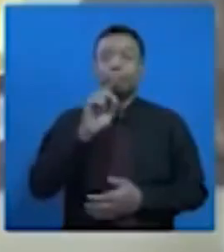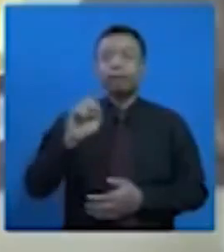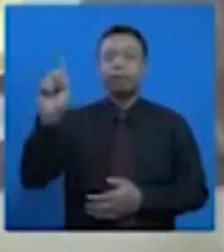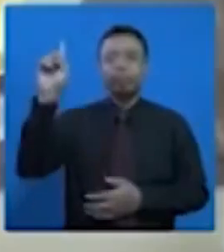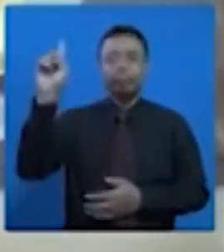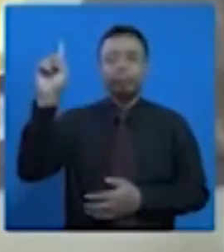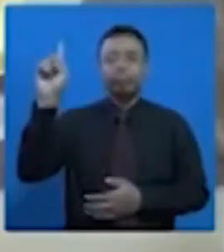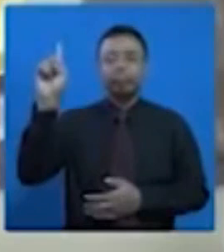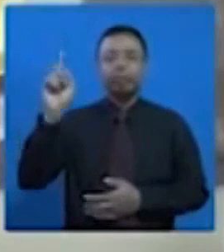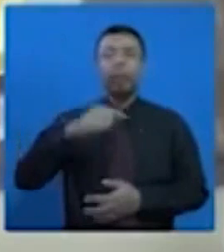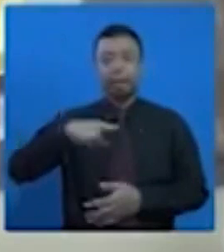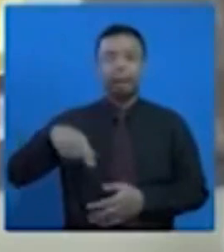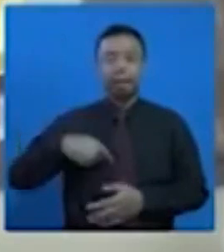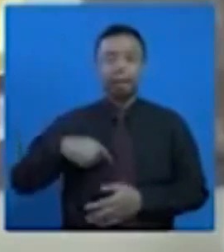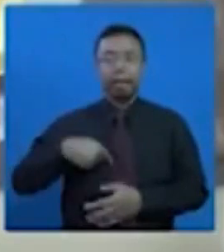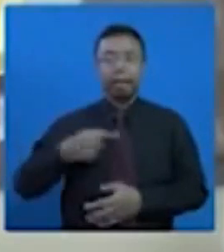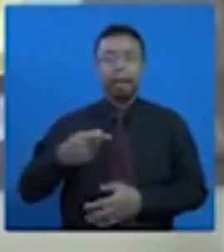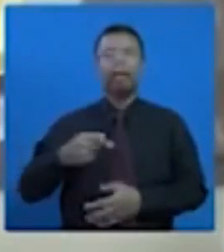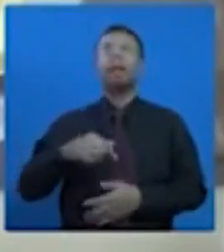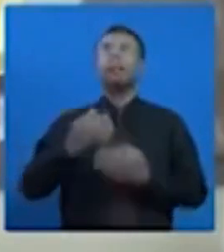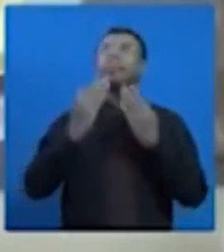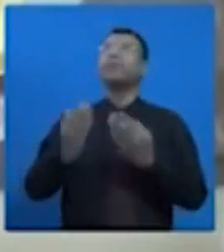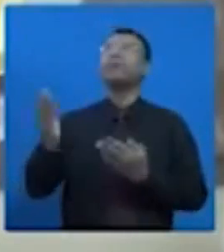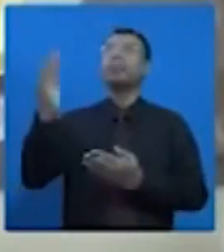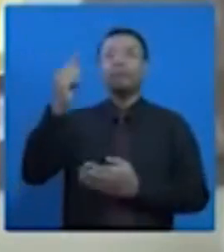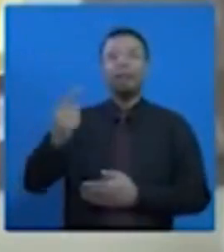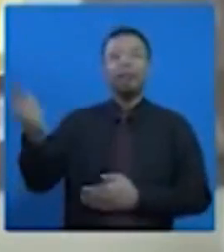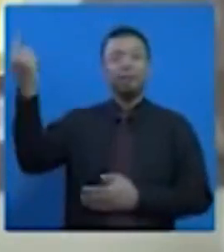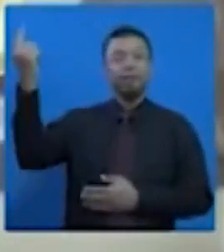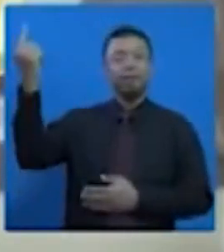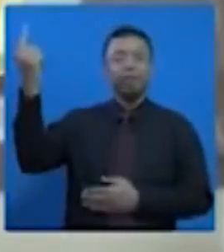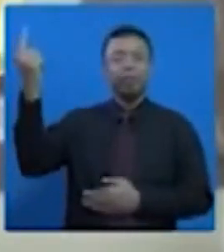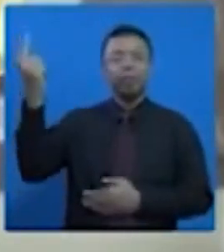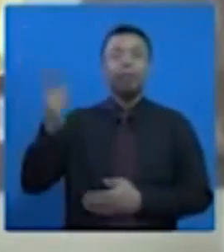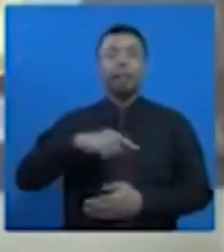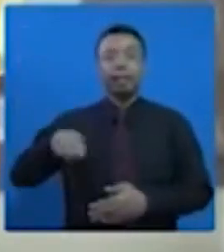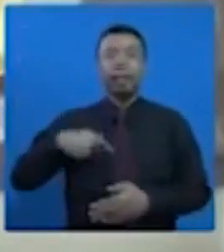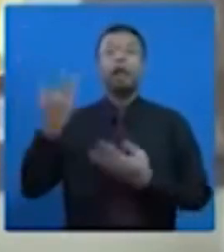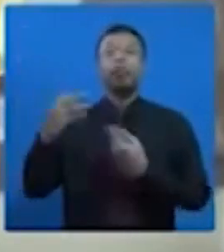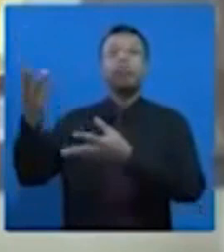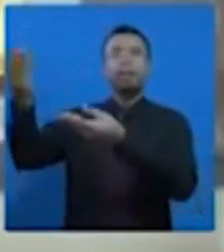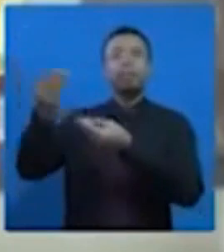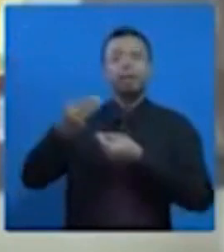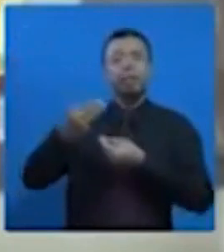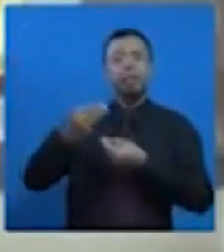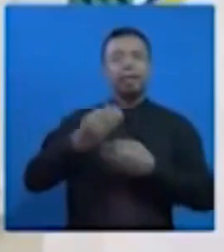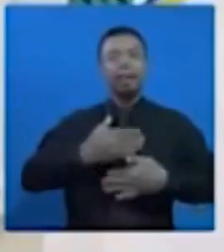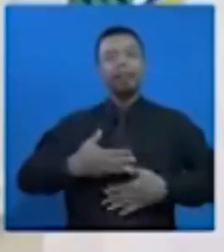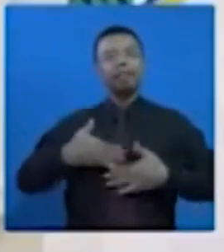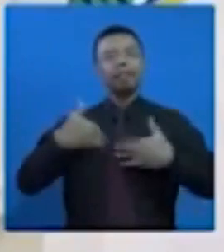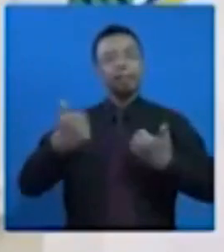Alhamdulillah kita mulakan dengan bersyukur pada Allah subhanahuwata'ala kita diberikan nikmat